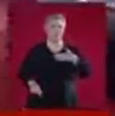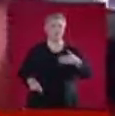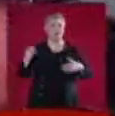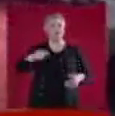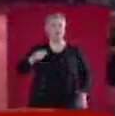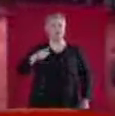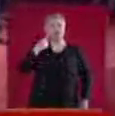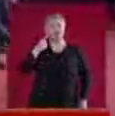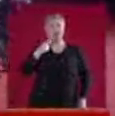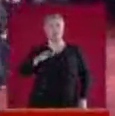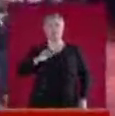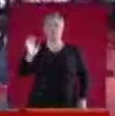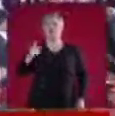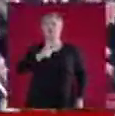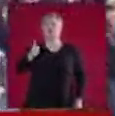με